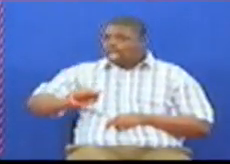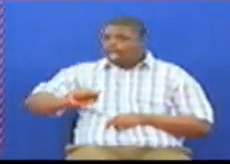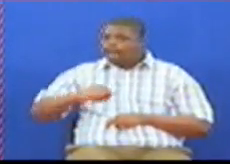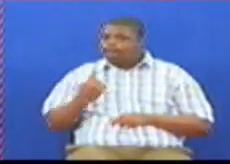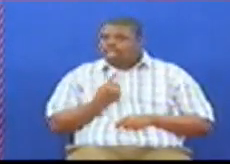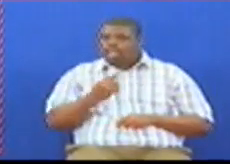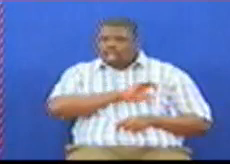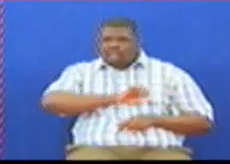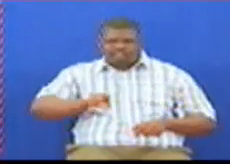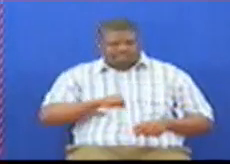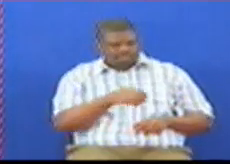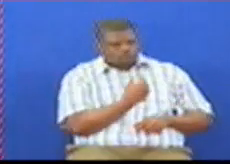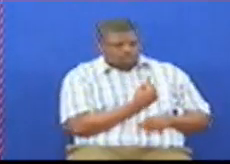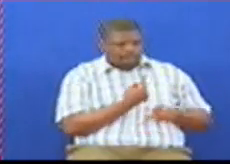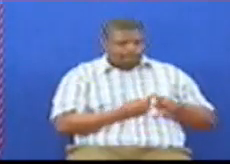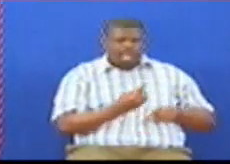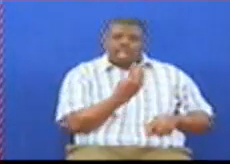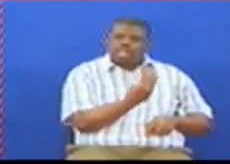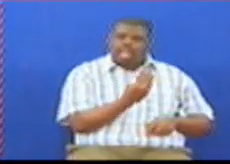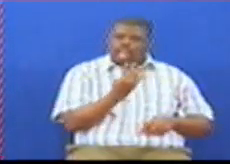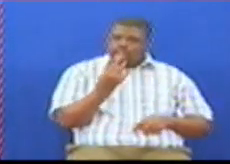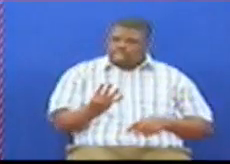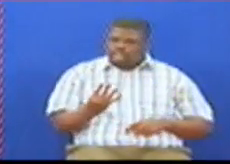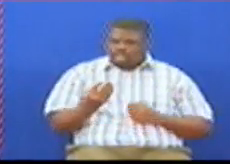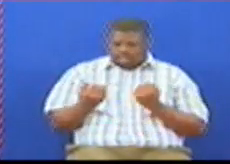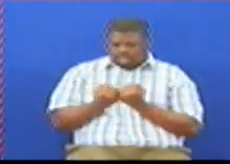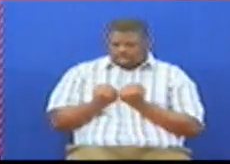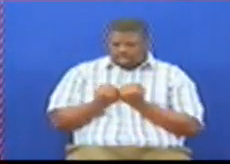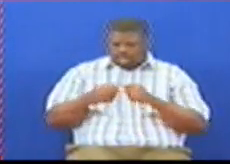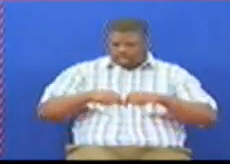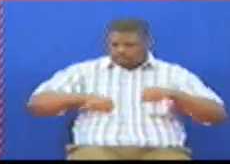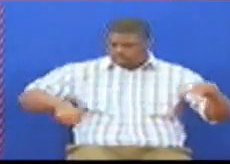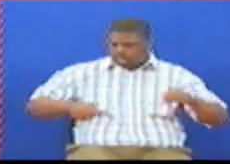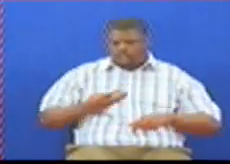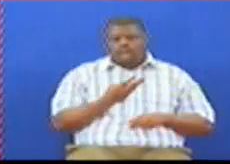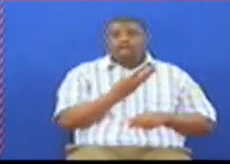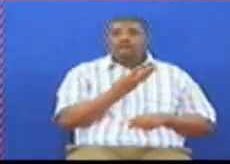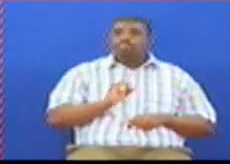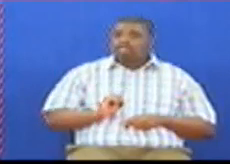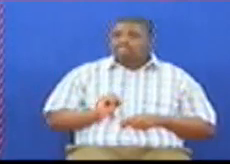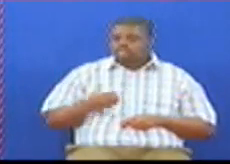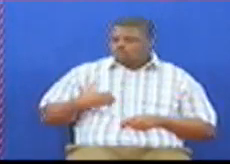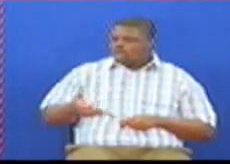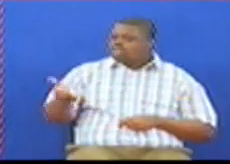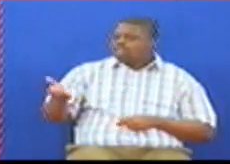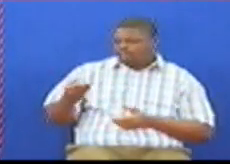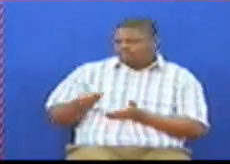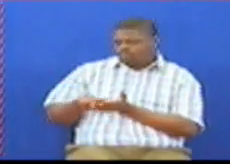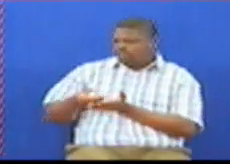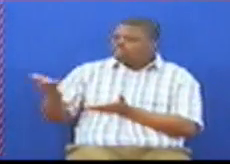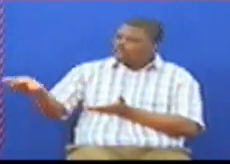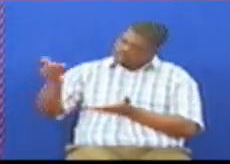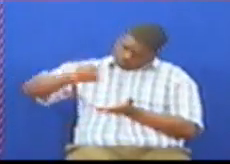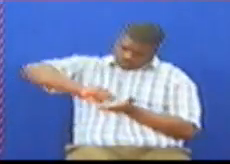1404. Tunazotengeneza ni kilomita 40. Mheshimiwa waziri, tuongezee fedha. Mkoa wetu ni mkubwa. Mkoa wa Tabora inawezekana